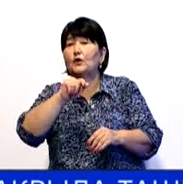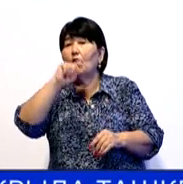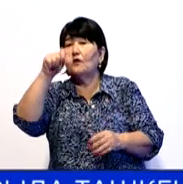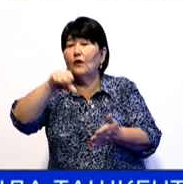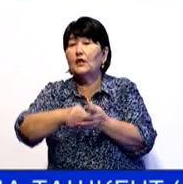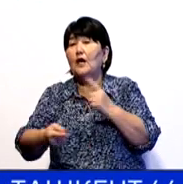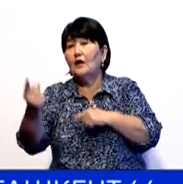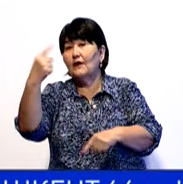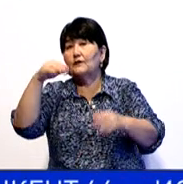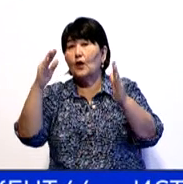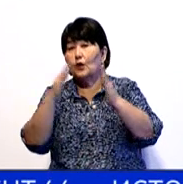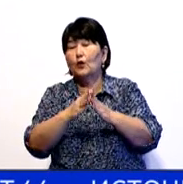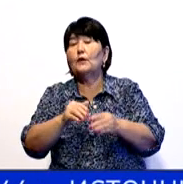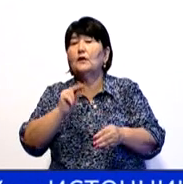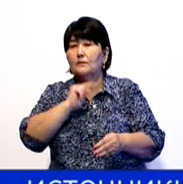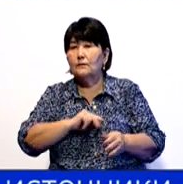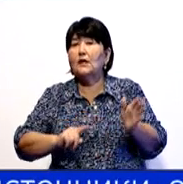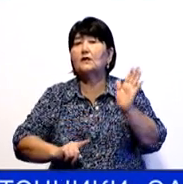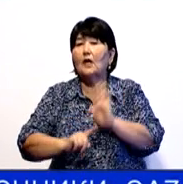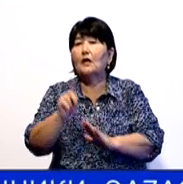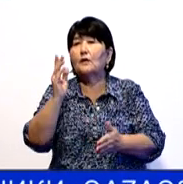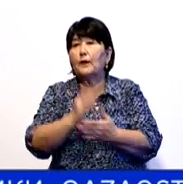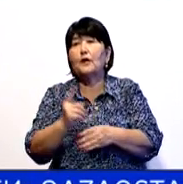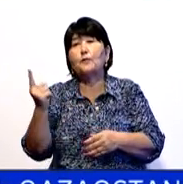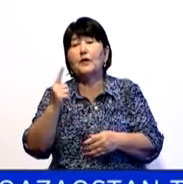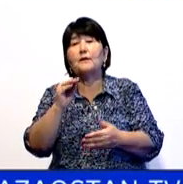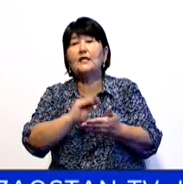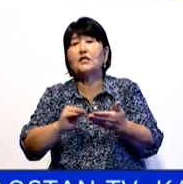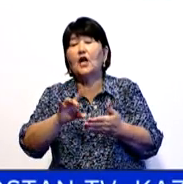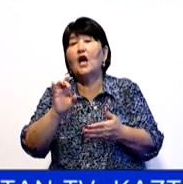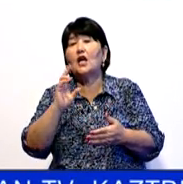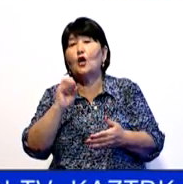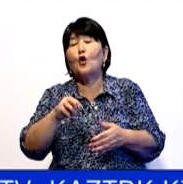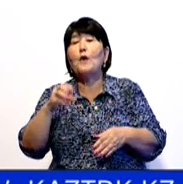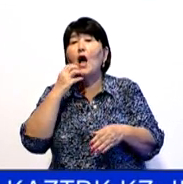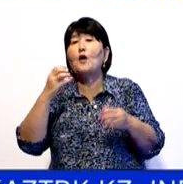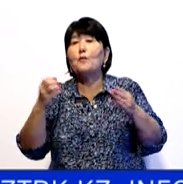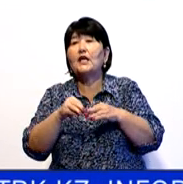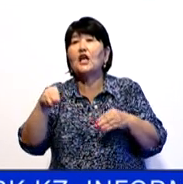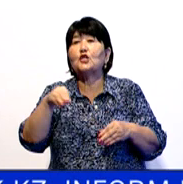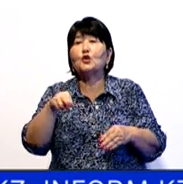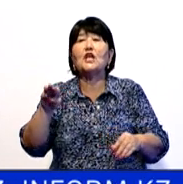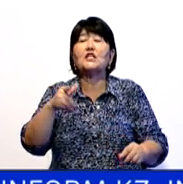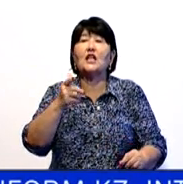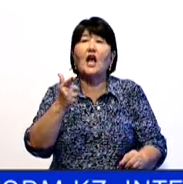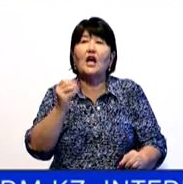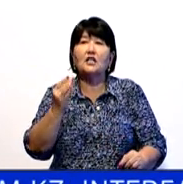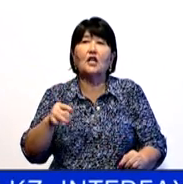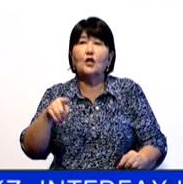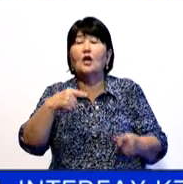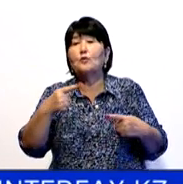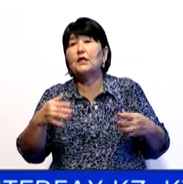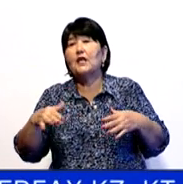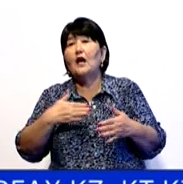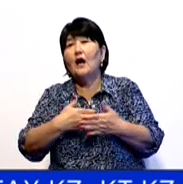По возвращении домой, засучив рукава, взялся за работу. Был первым секретарем райкома в партии Тернюзекского Жалагашского районов. Благодаря